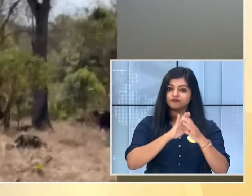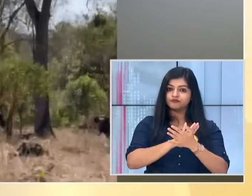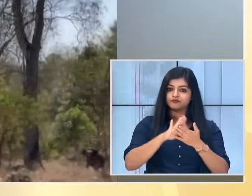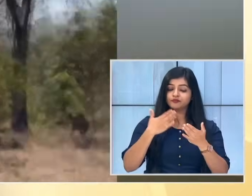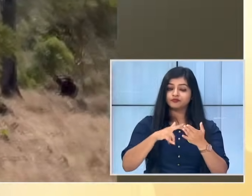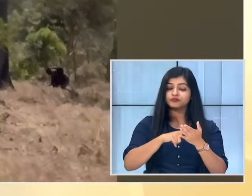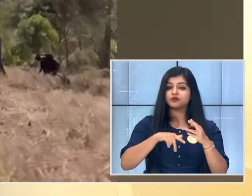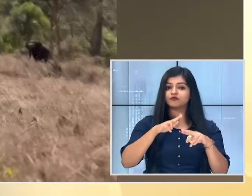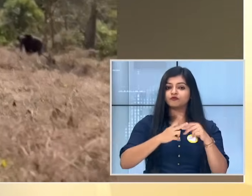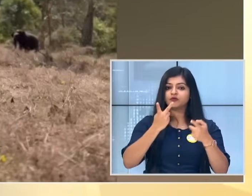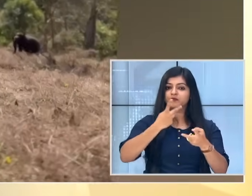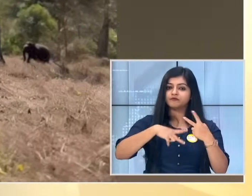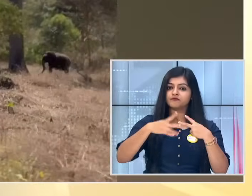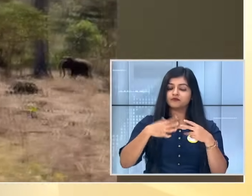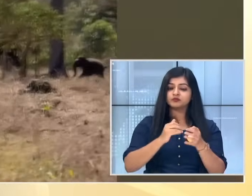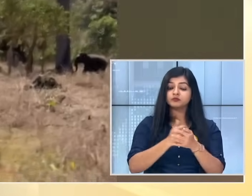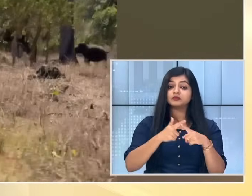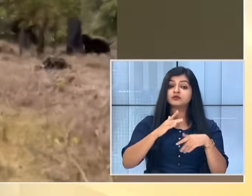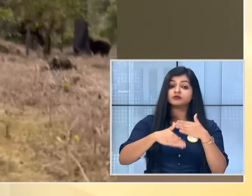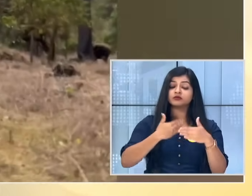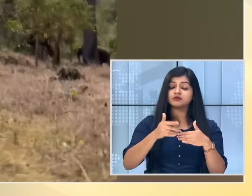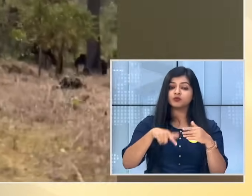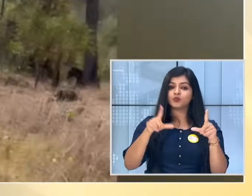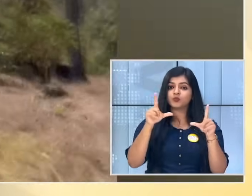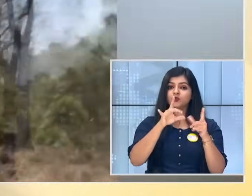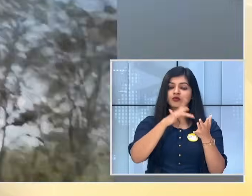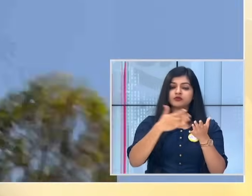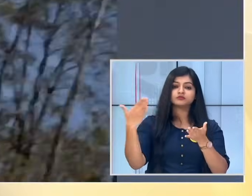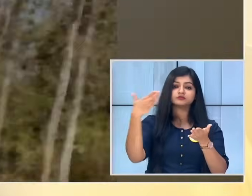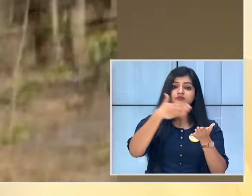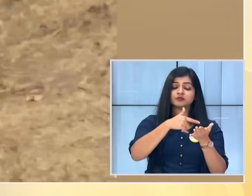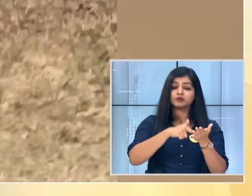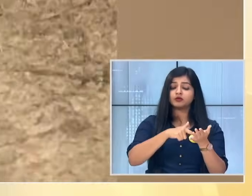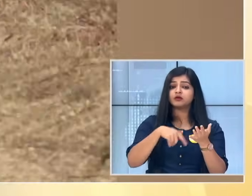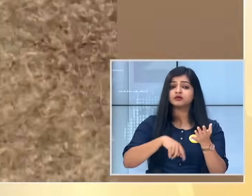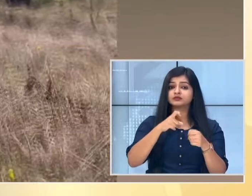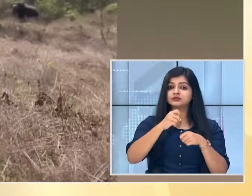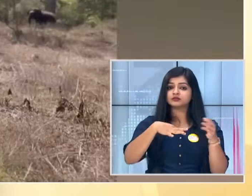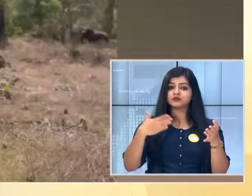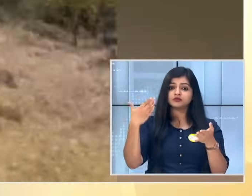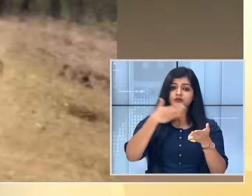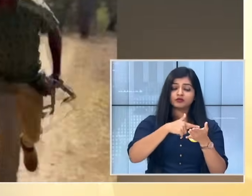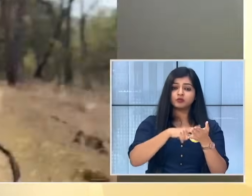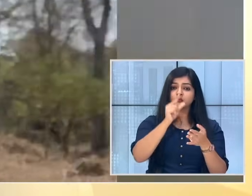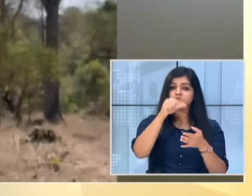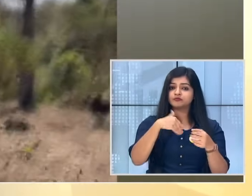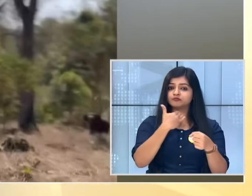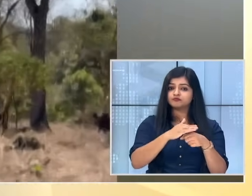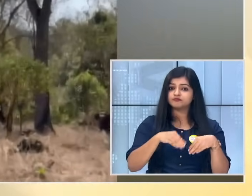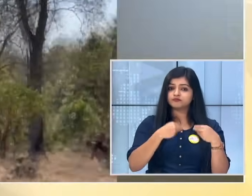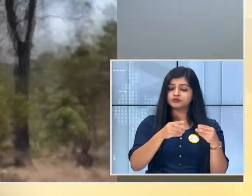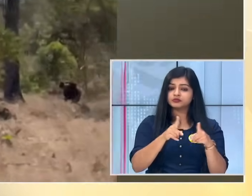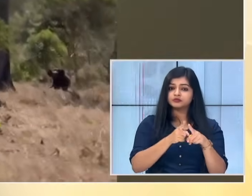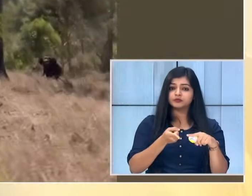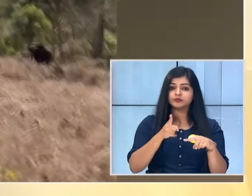ഈ വനമേഖലയിലേക്ക് വിട്ടത്. ഇതിനുശേഷമാണ് ഇത് വയനാടിൻ്റെ പ്രദേശത്ത് എത്തുകയും നാട്ടിലിറങ്ങി പടമലയിൽ ഒരു മനുഷ്യരെ കൊലപ്പെടുത്തുന്ന വിധത്തിലേക്ക്